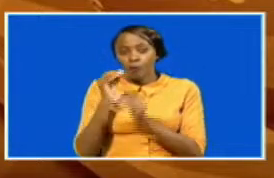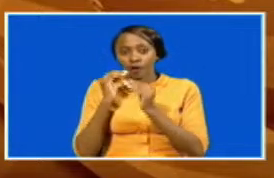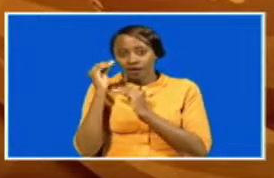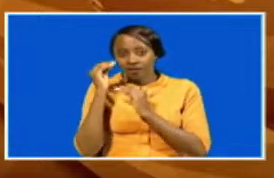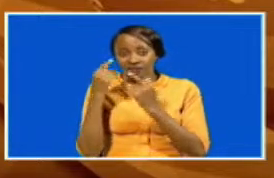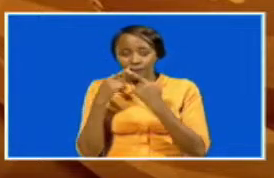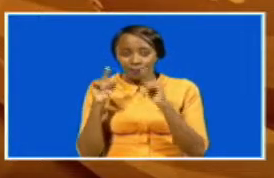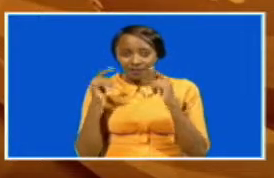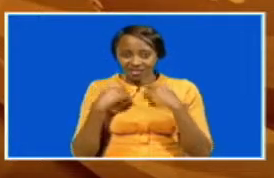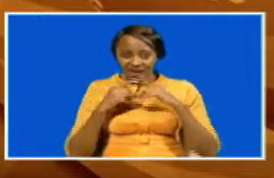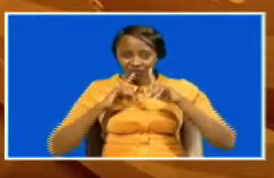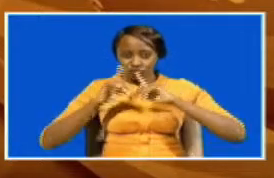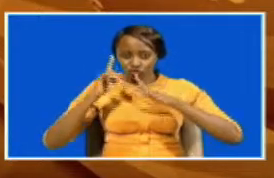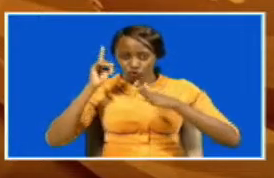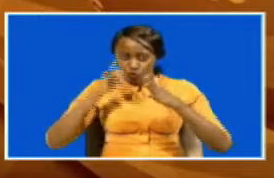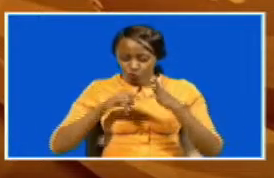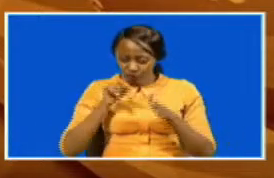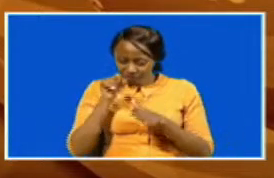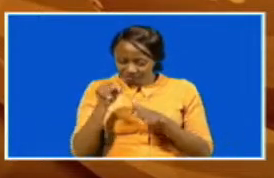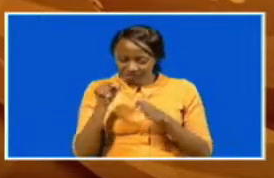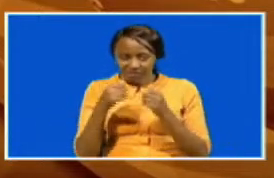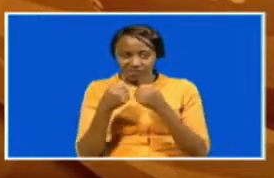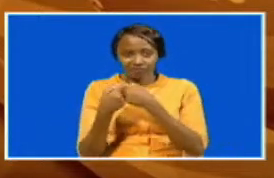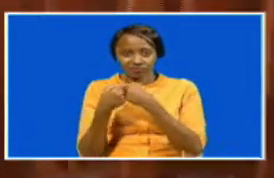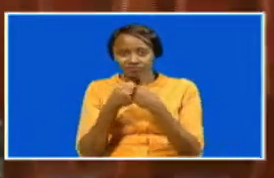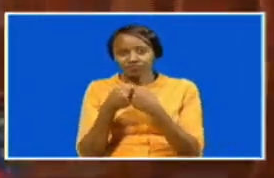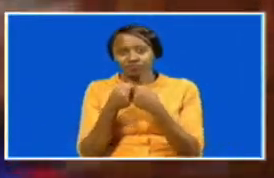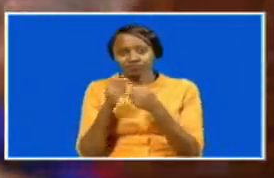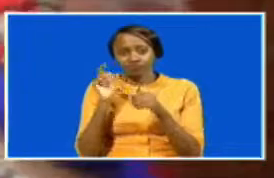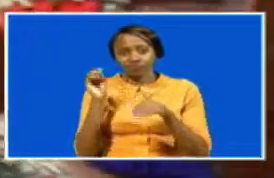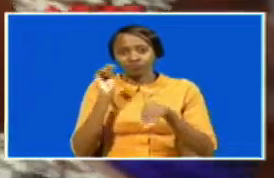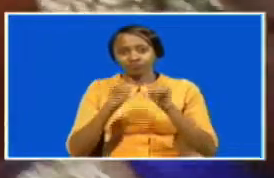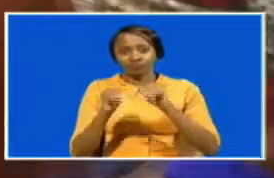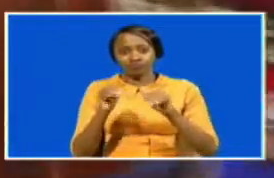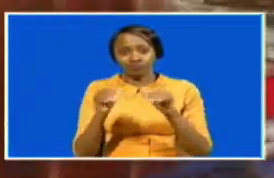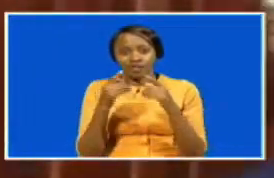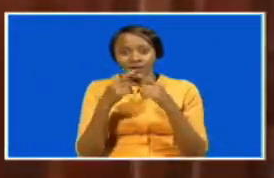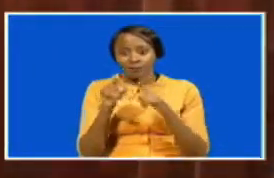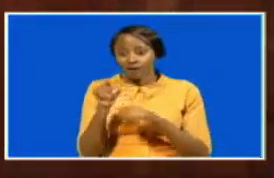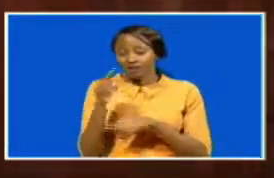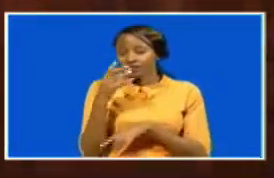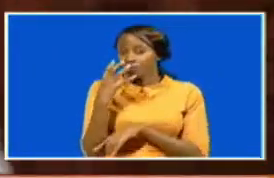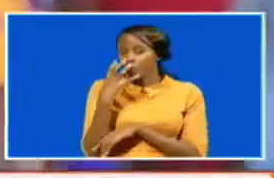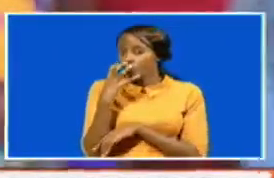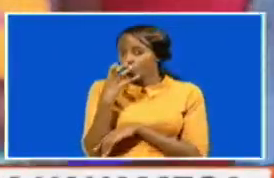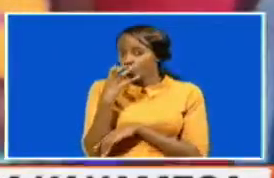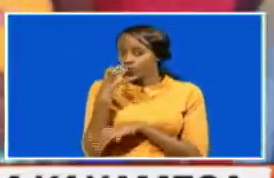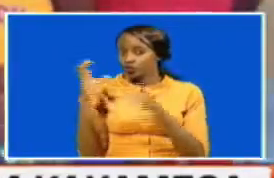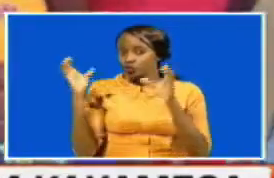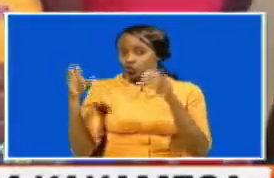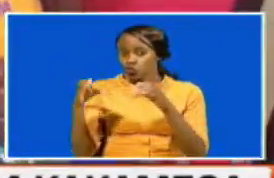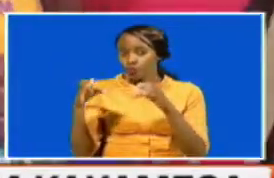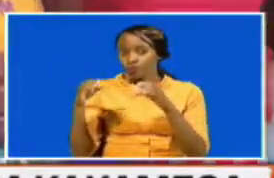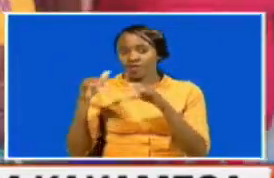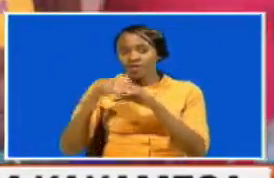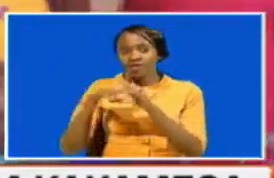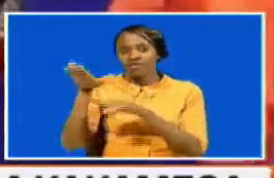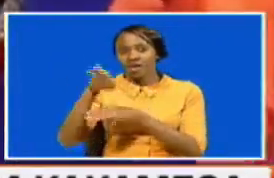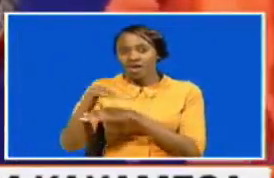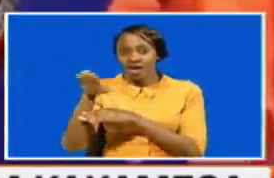yanastahili kufanyika katika uchaguzi wa chama hicho. Chama cha chungwa kimejivunia ufuasi mkubwa katika eneo la